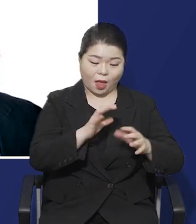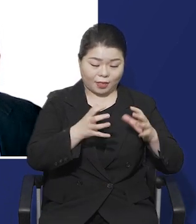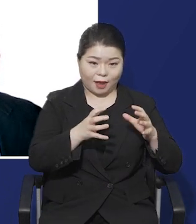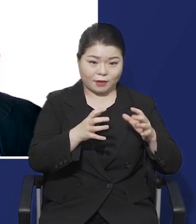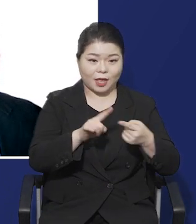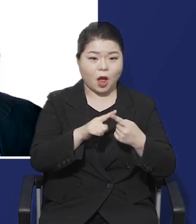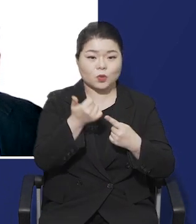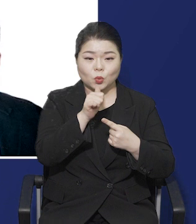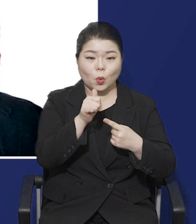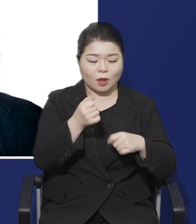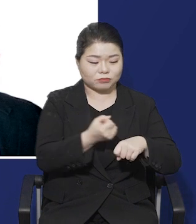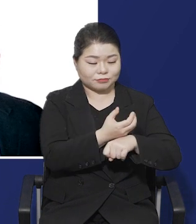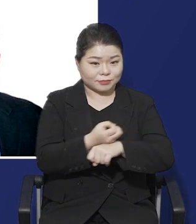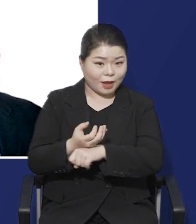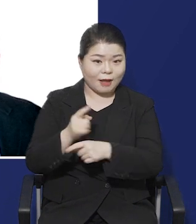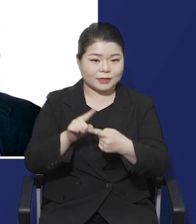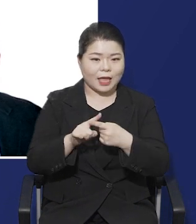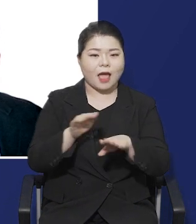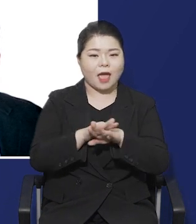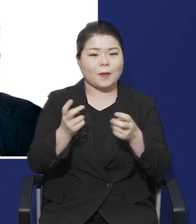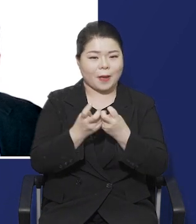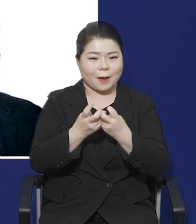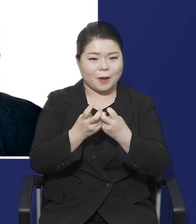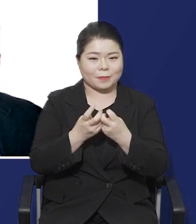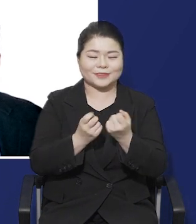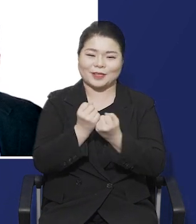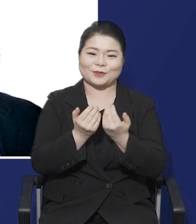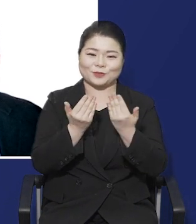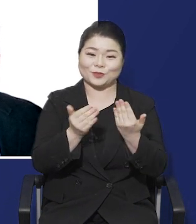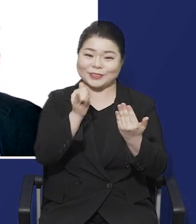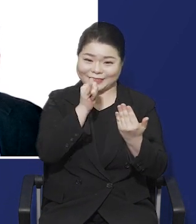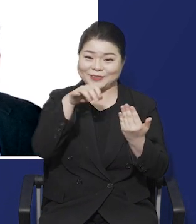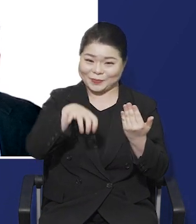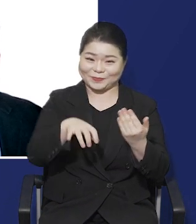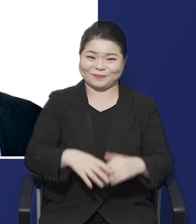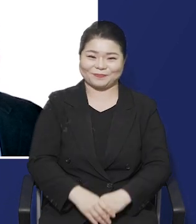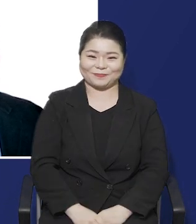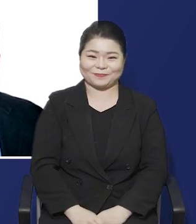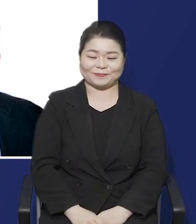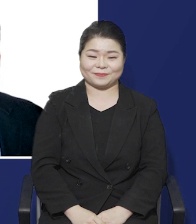다양한 솔루션을 제공하고 있는 사이트가